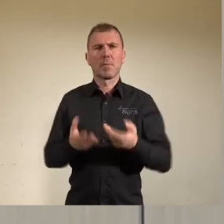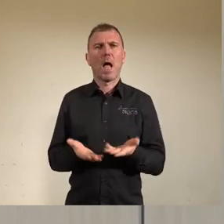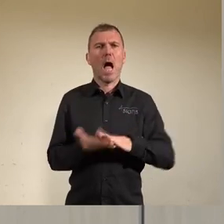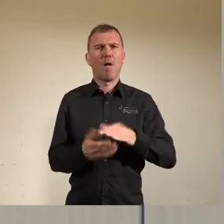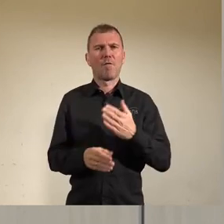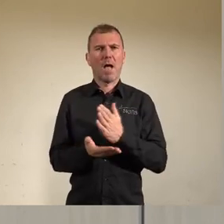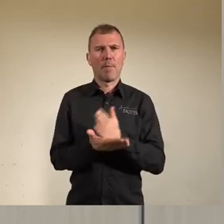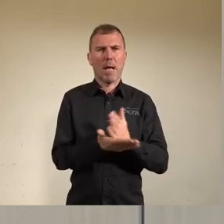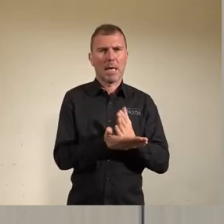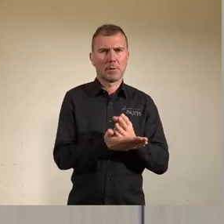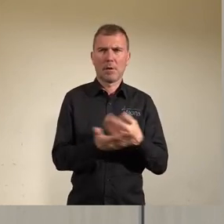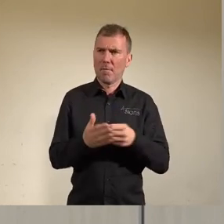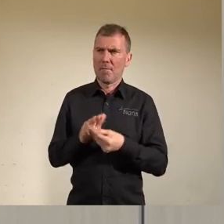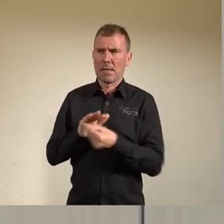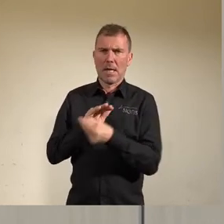zunächst